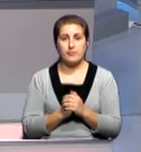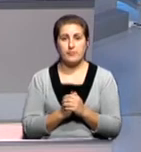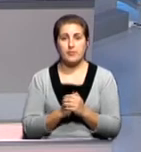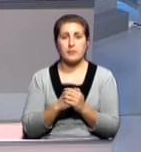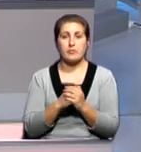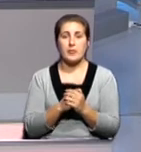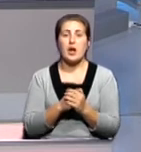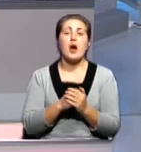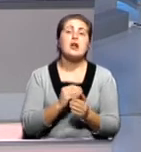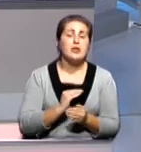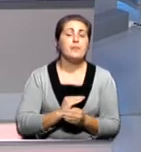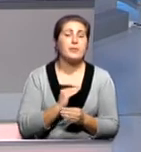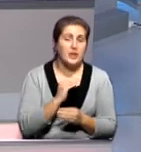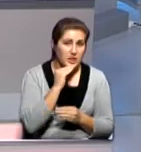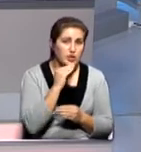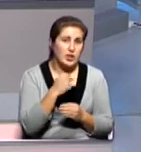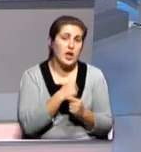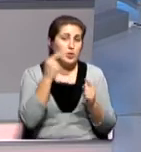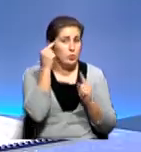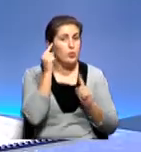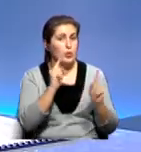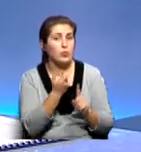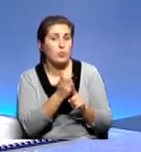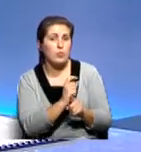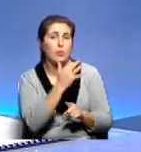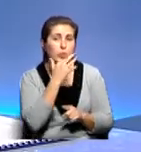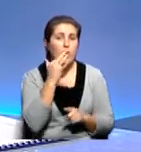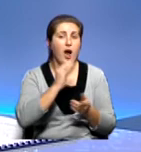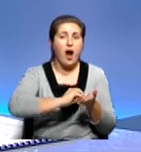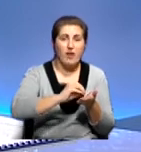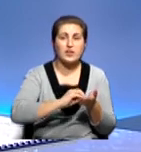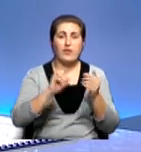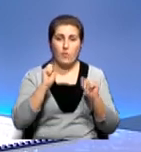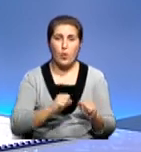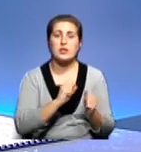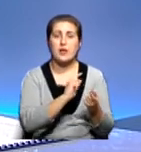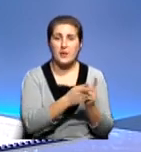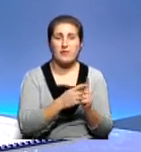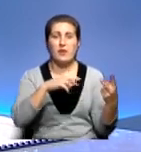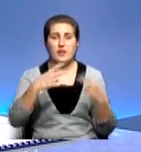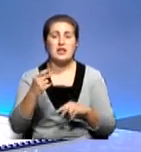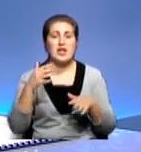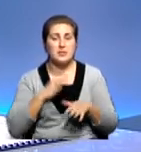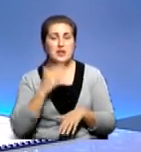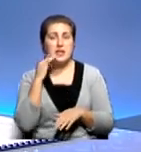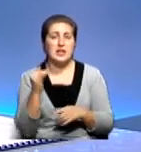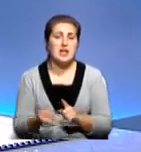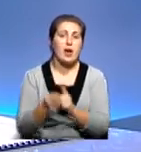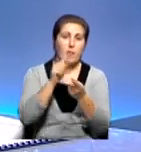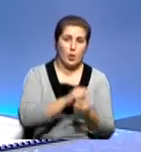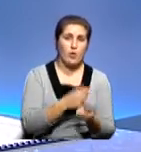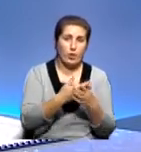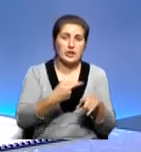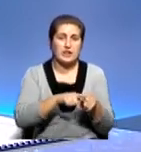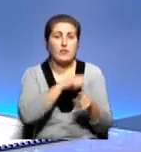были достаточно Я думаю тоже много авторов можно переводить на крымско-татарский и наоборот кстати вот